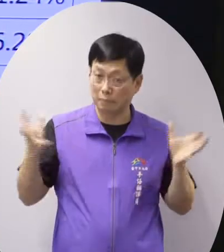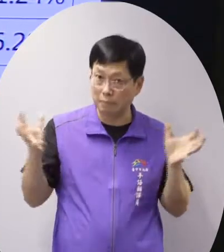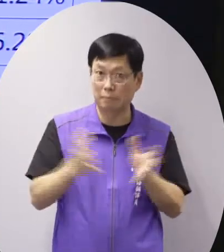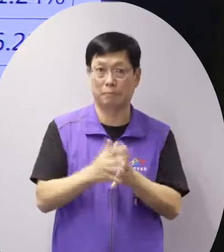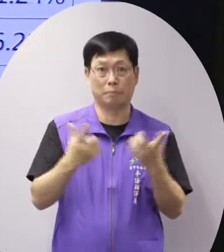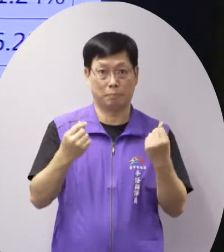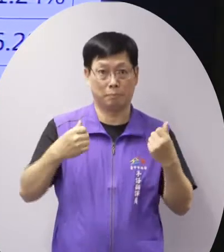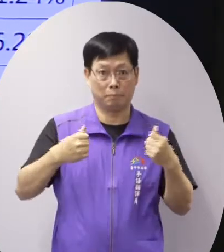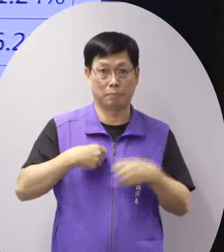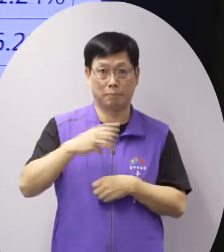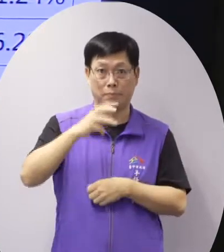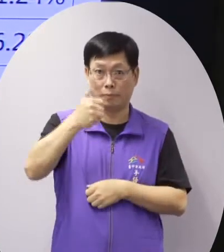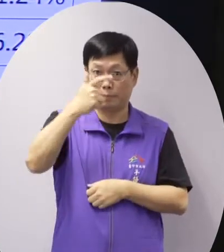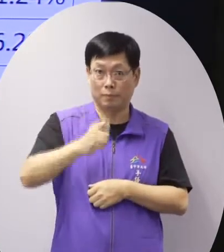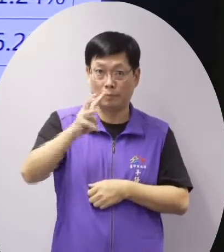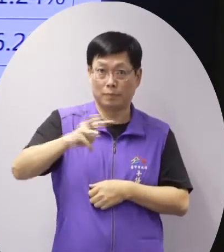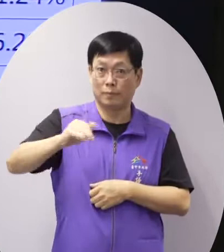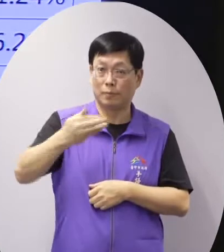我们也是编的